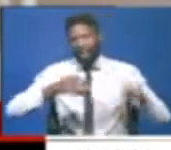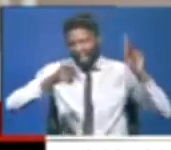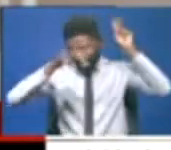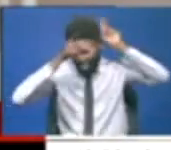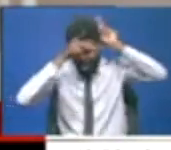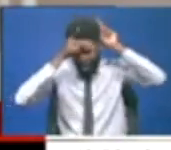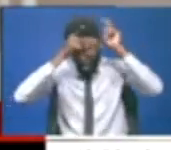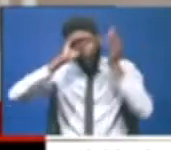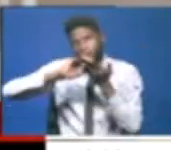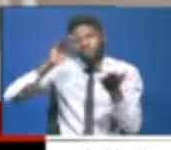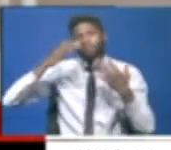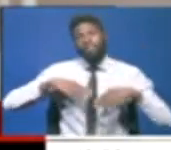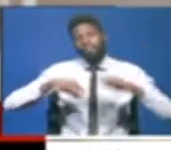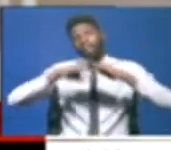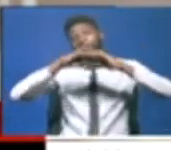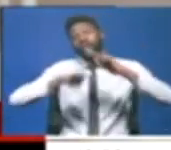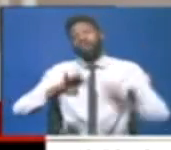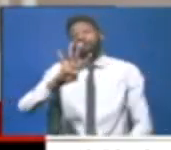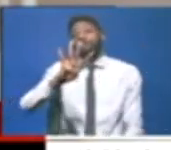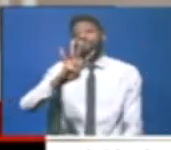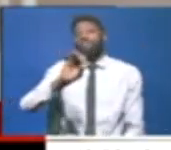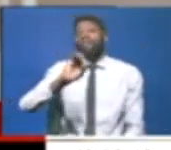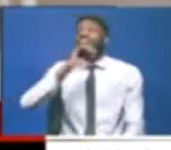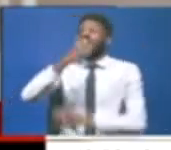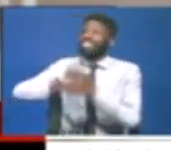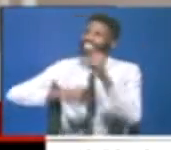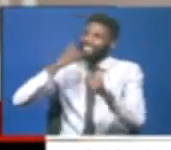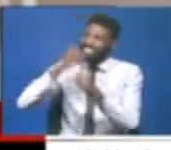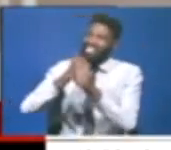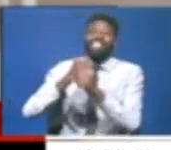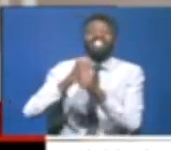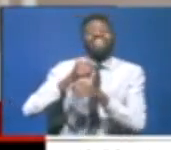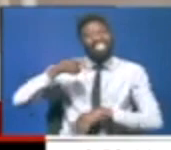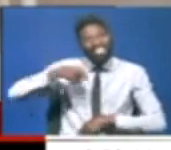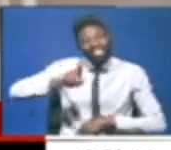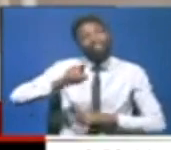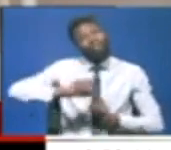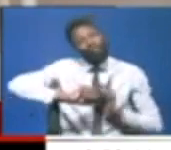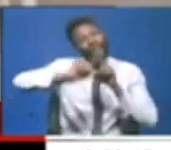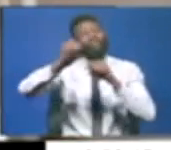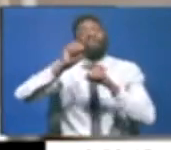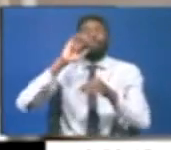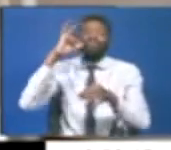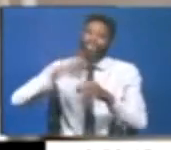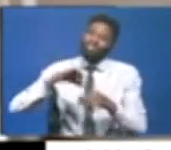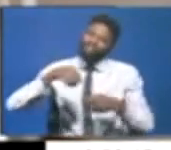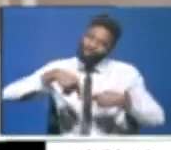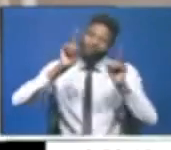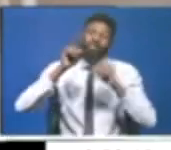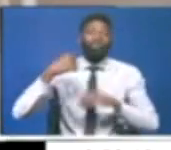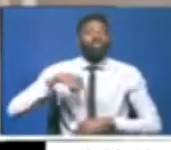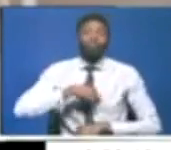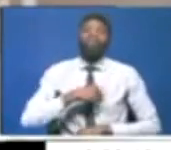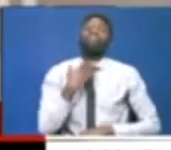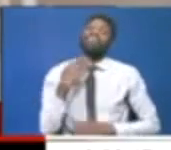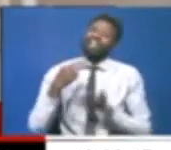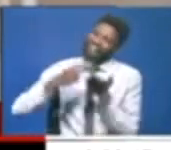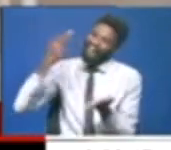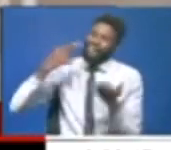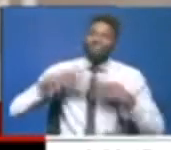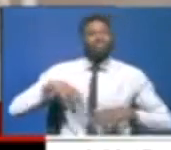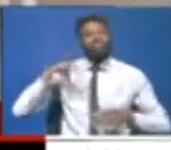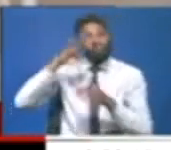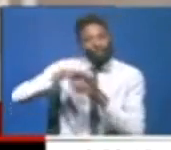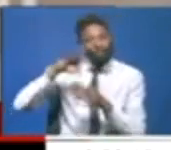wako chini ya miaka 40 wajitokeze kwa wingi na wapige kura. Tunahitaji high voter turnout. Tunahitaji kura